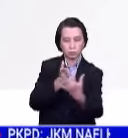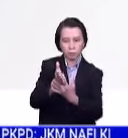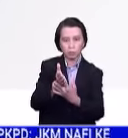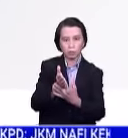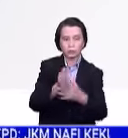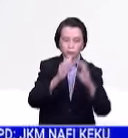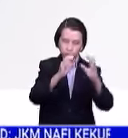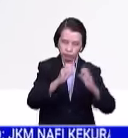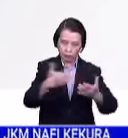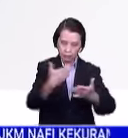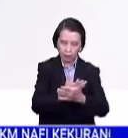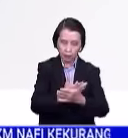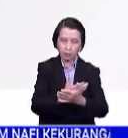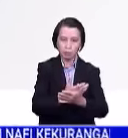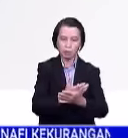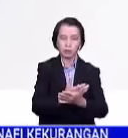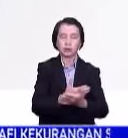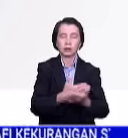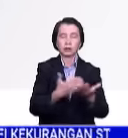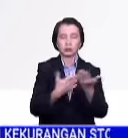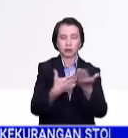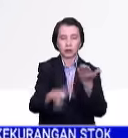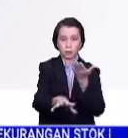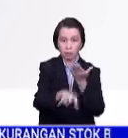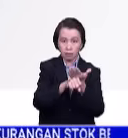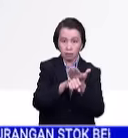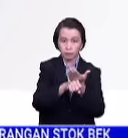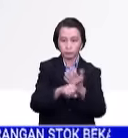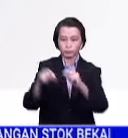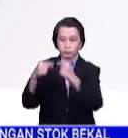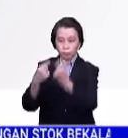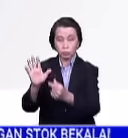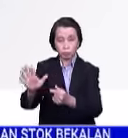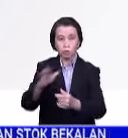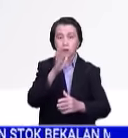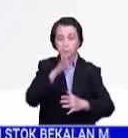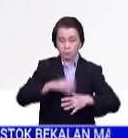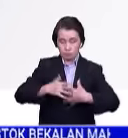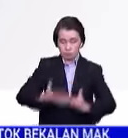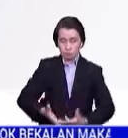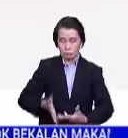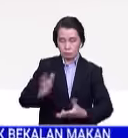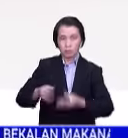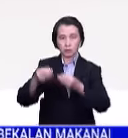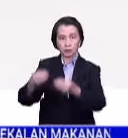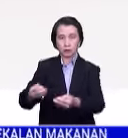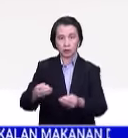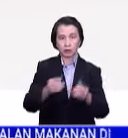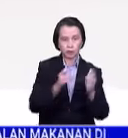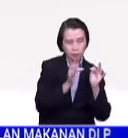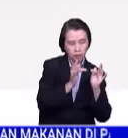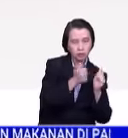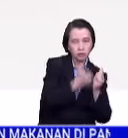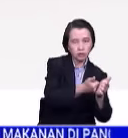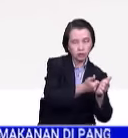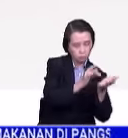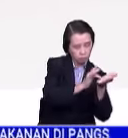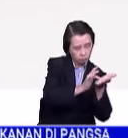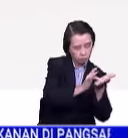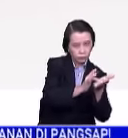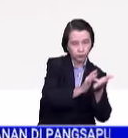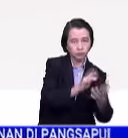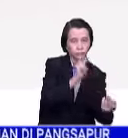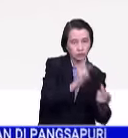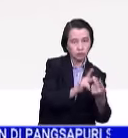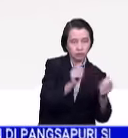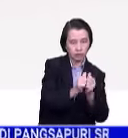ciri baharu aplikasi MySejahtera. Janji temu kepada golongan berkenaan akan diberi berdasarkan vaksin yang sesuai di pusat pemberian